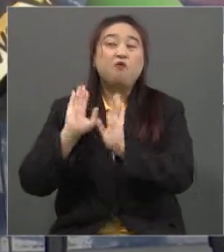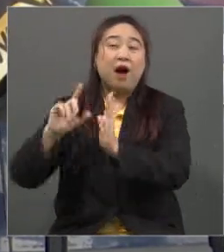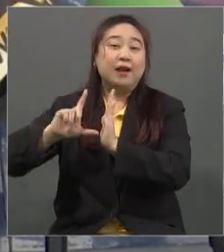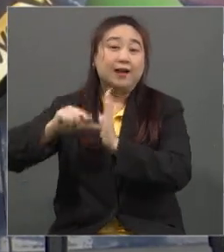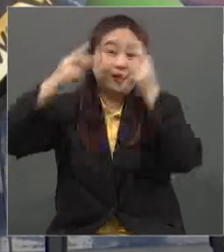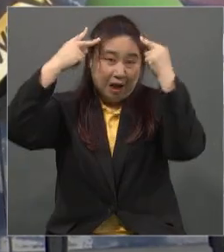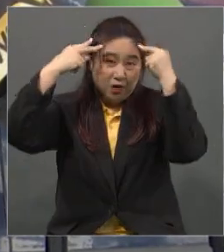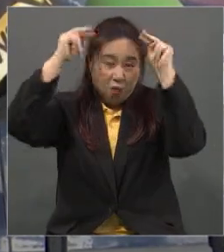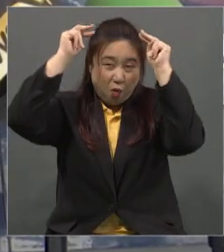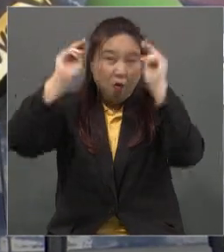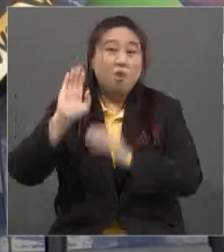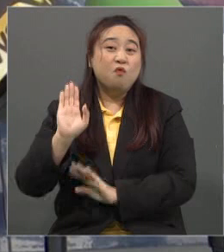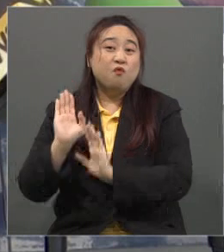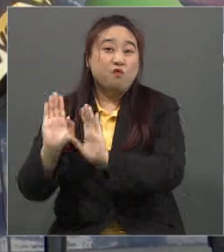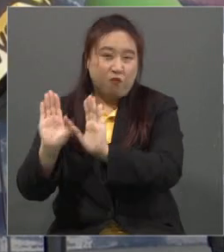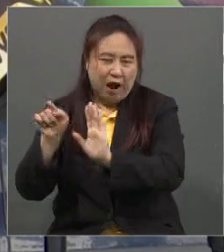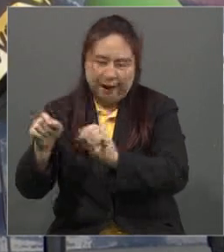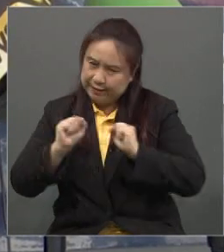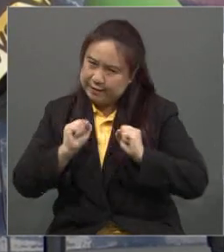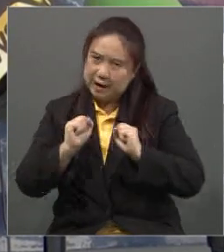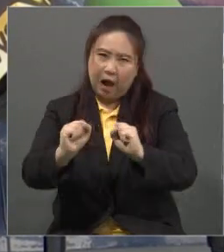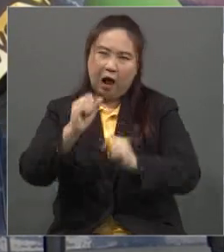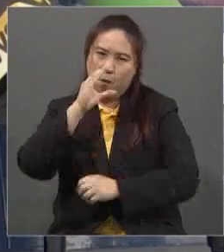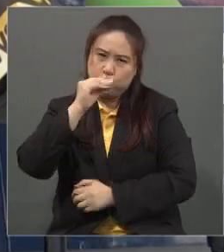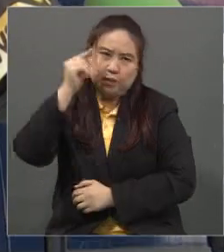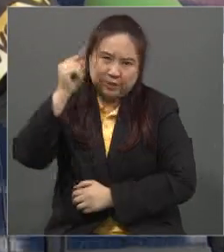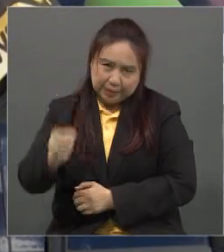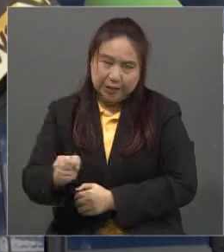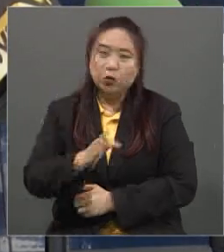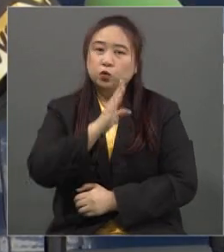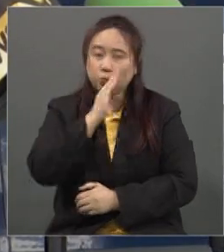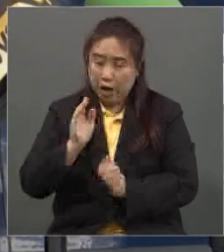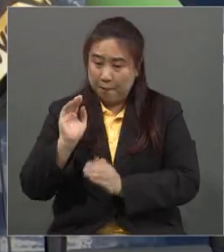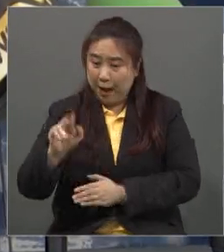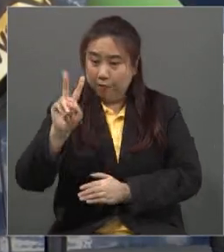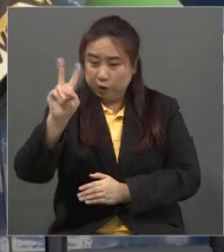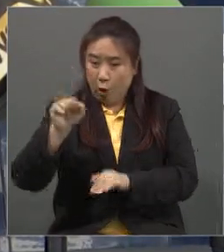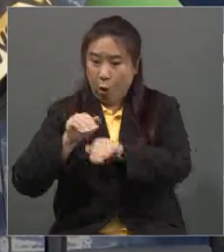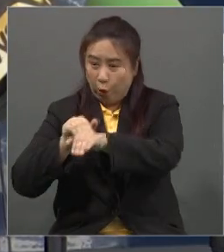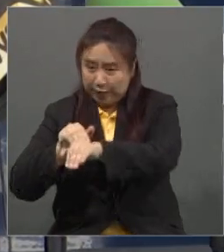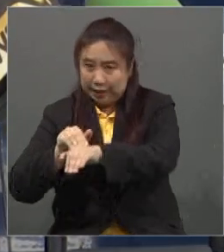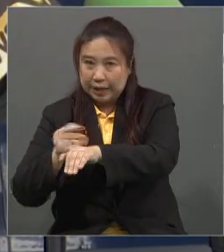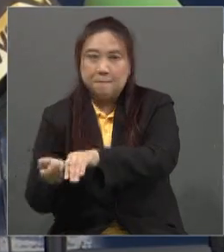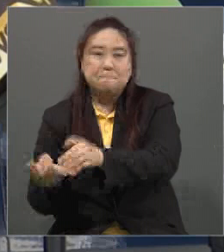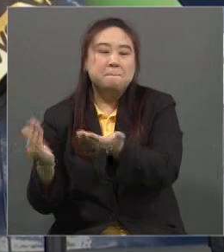ว่าท่านต้องกล้าที่จะพูดความจริงกับประชาชนว่าถ้าคุณรู้ว่าพระราม2รถติดคุณก็ต้องไปถนนเพชรเกษม